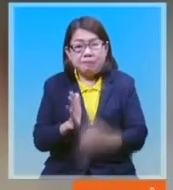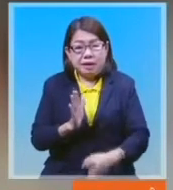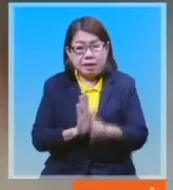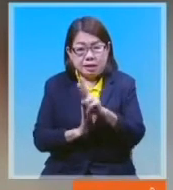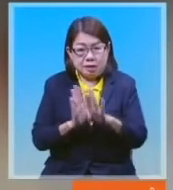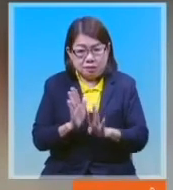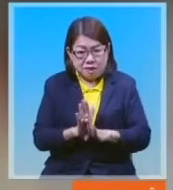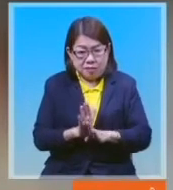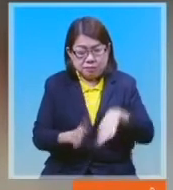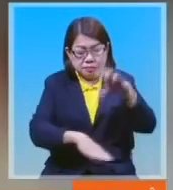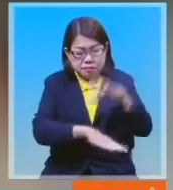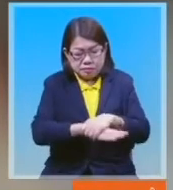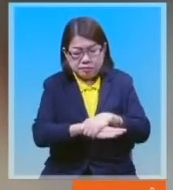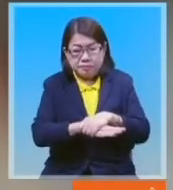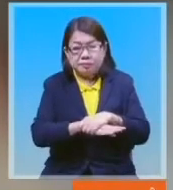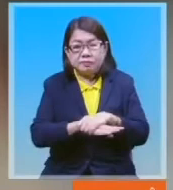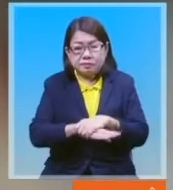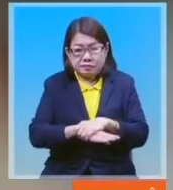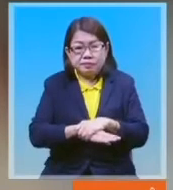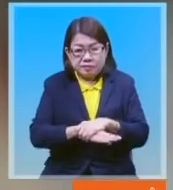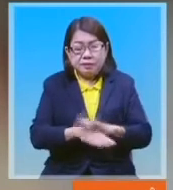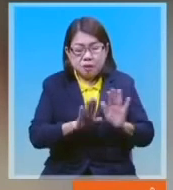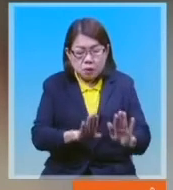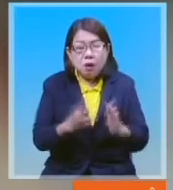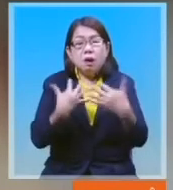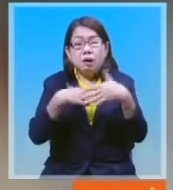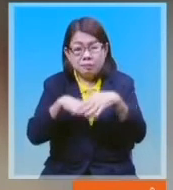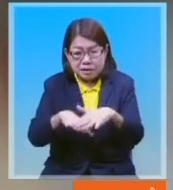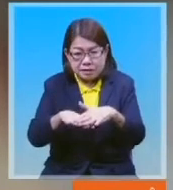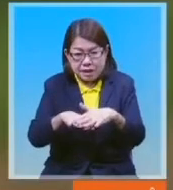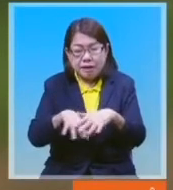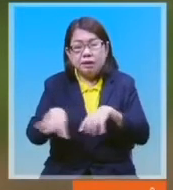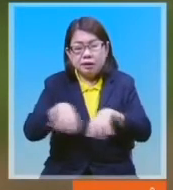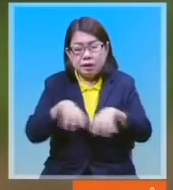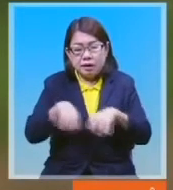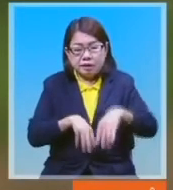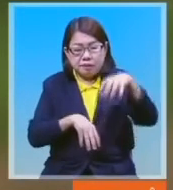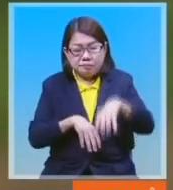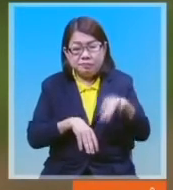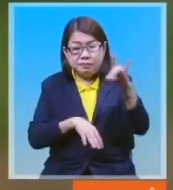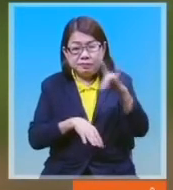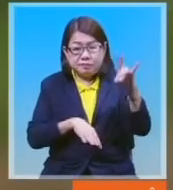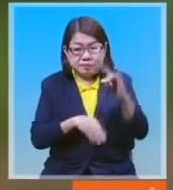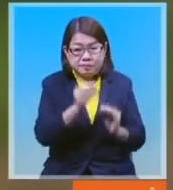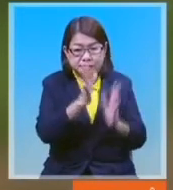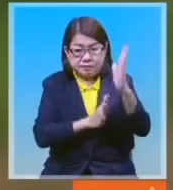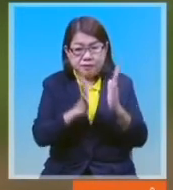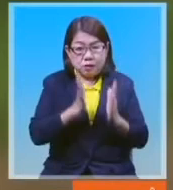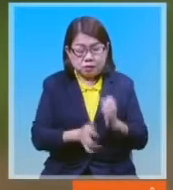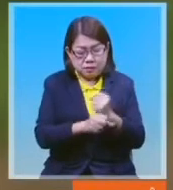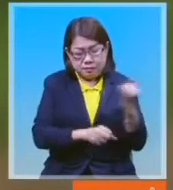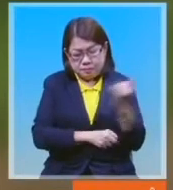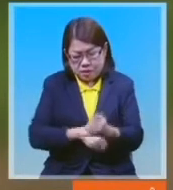จำขังกำลังคนแล้วรวมถึงประสานและอำนวยความสะดวกให้กับจะขี้ก็เข้า